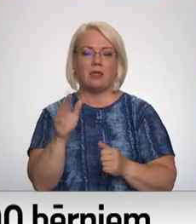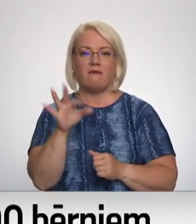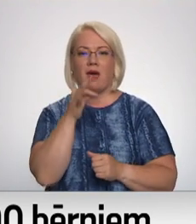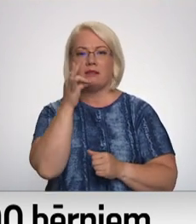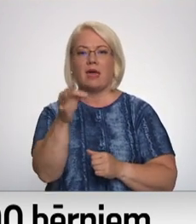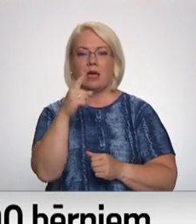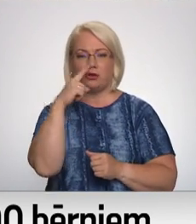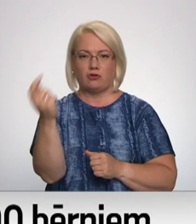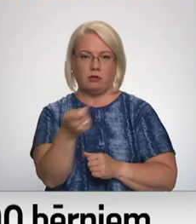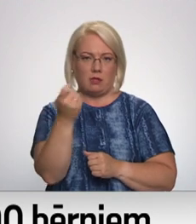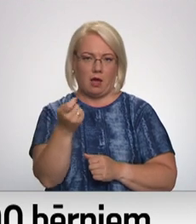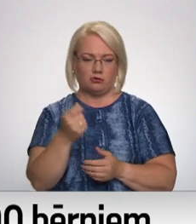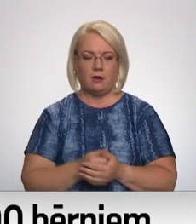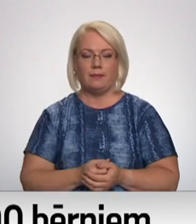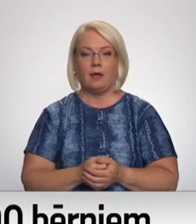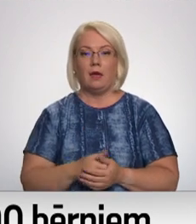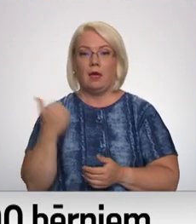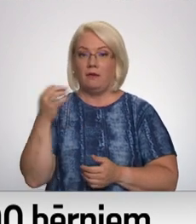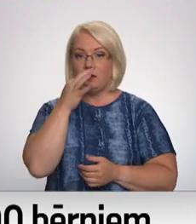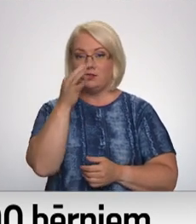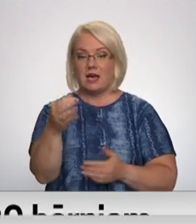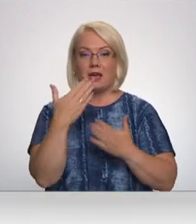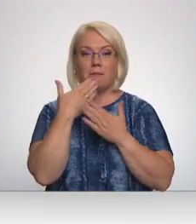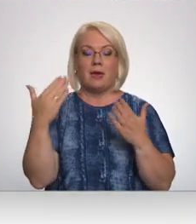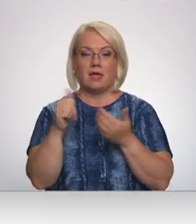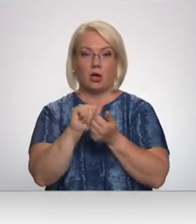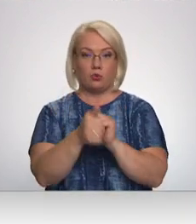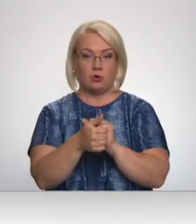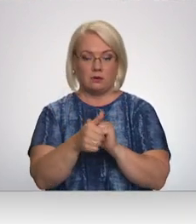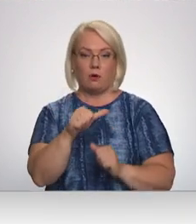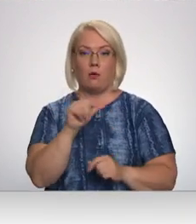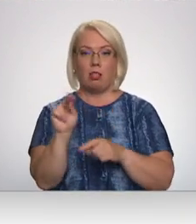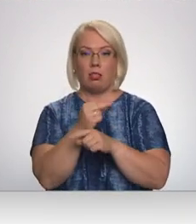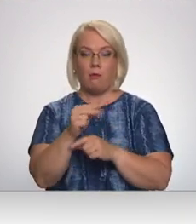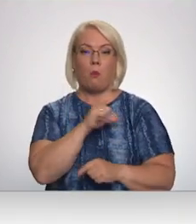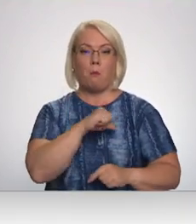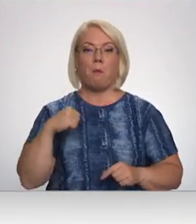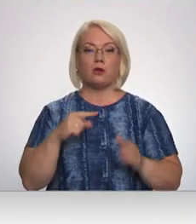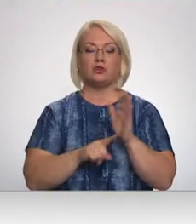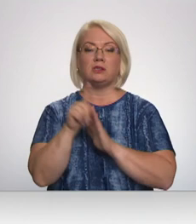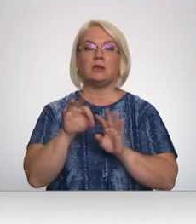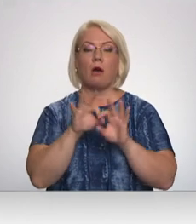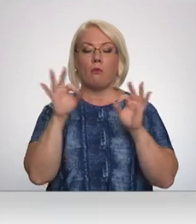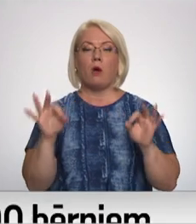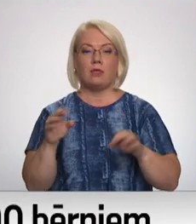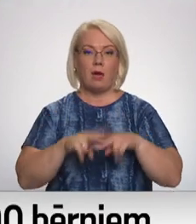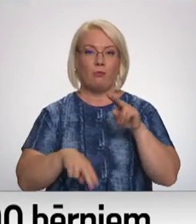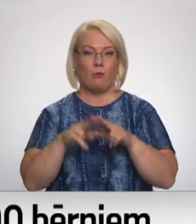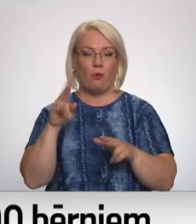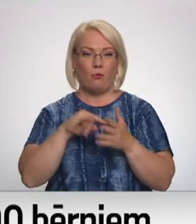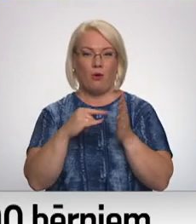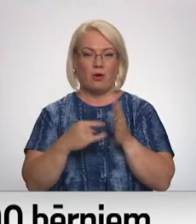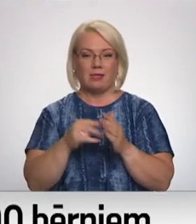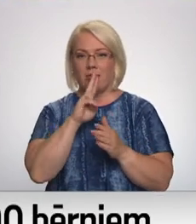zināmu šantāžu. Pēdējos, tā teikt, grozījumus, kas labo paša sākotnējā būvprojekta neatbilstības pasūtītājs,